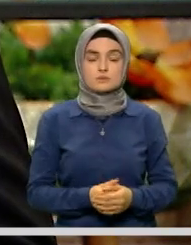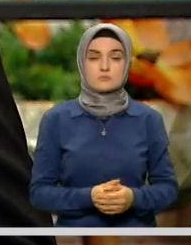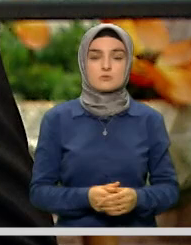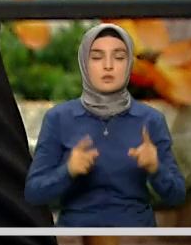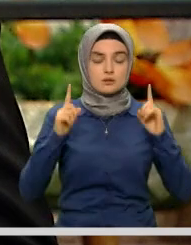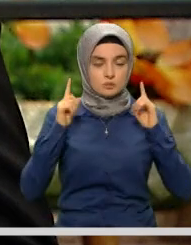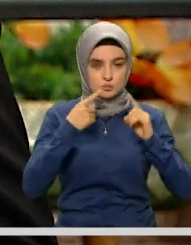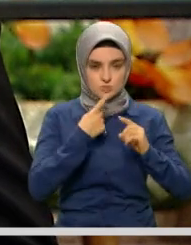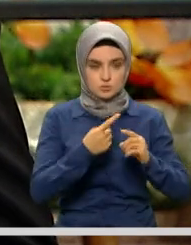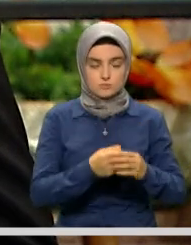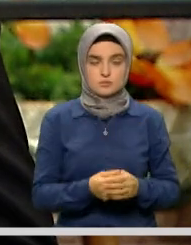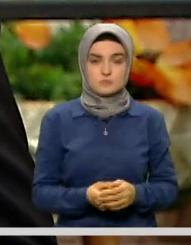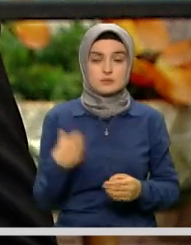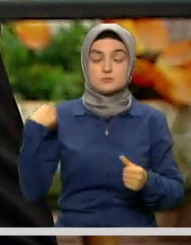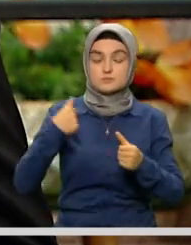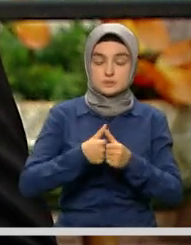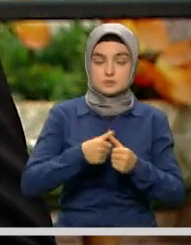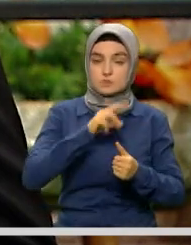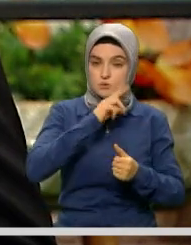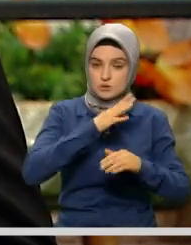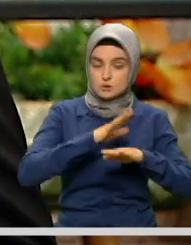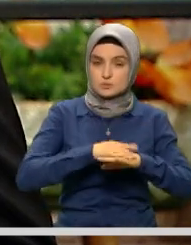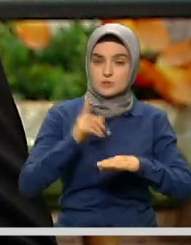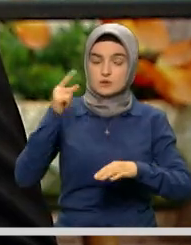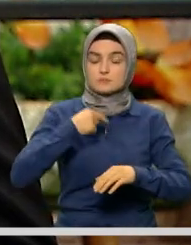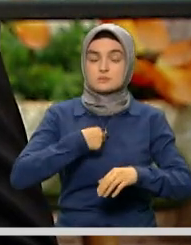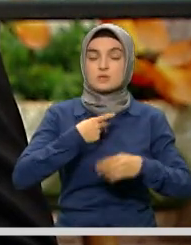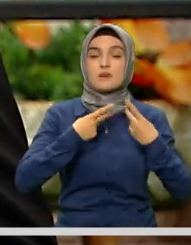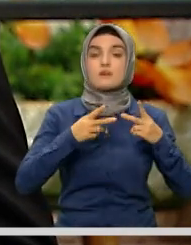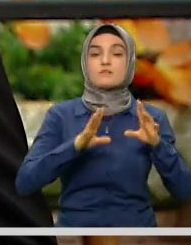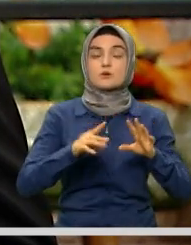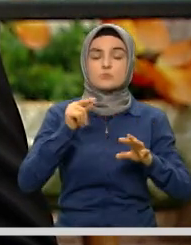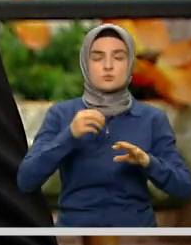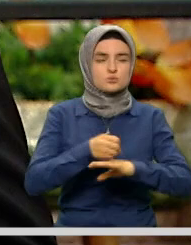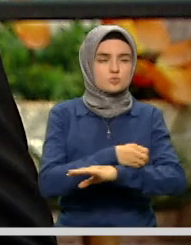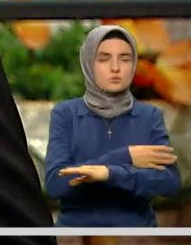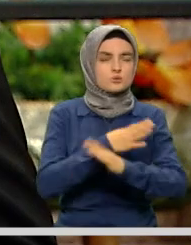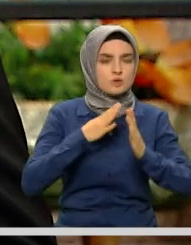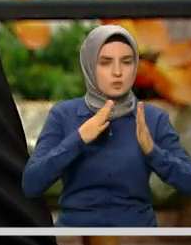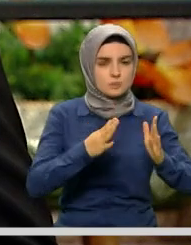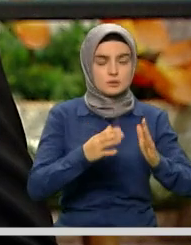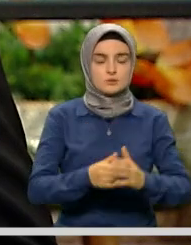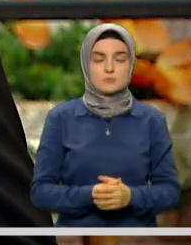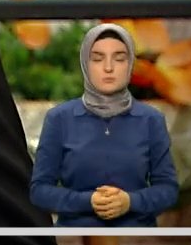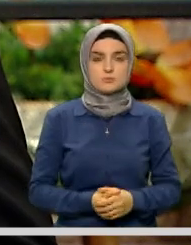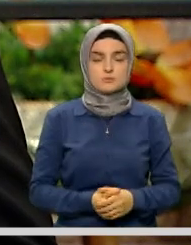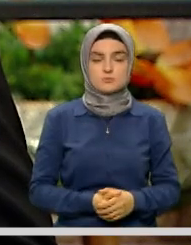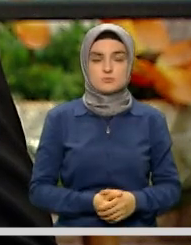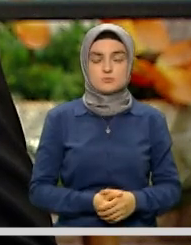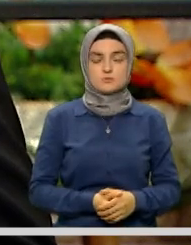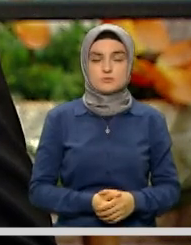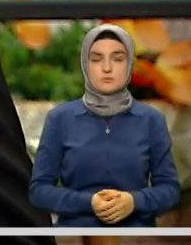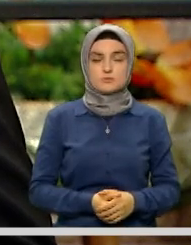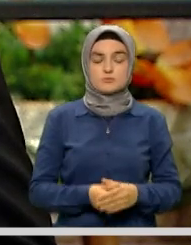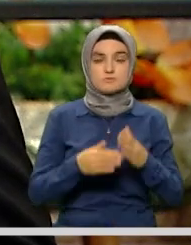tevbe ettim. Bir daha günah işledim. Allah beni affetmez. Bu duyguya kapıldığımız zaman, tam